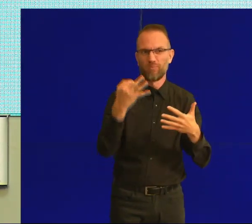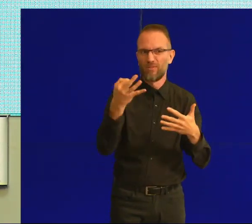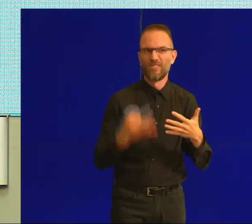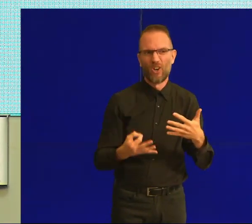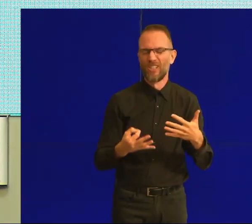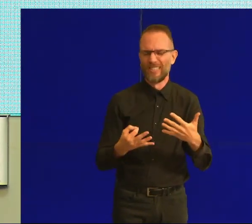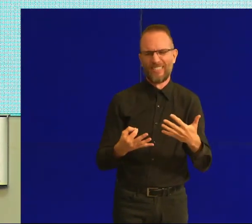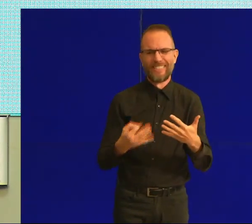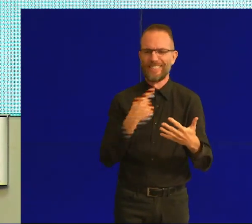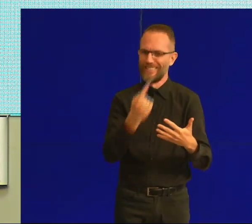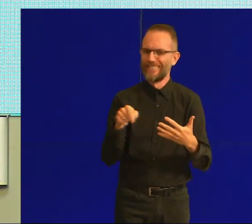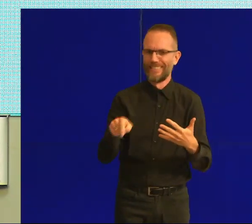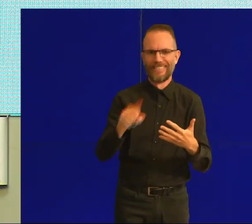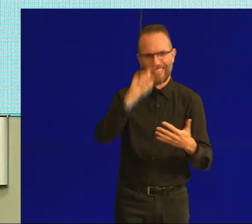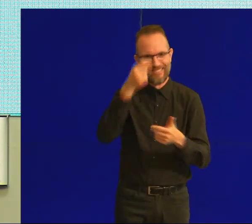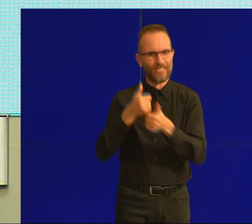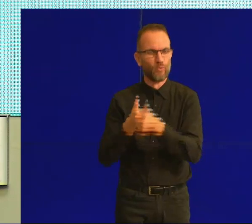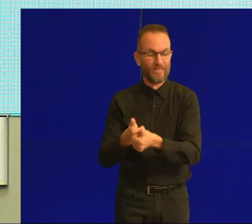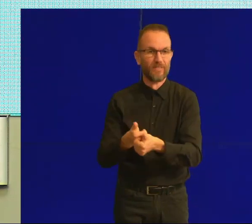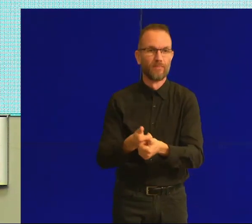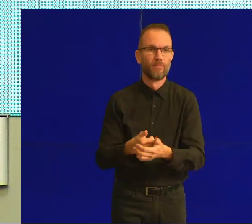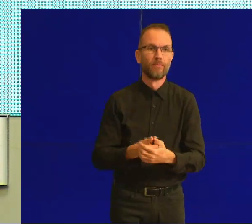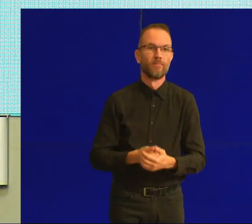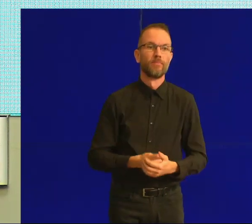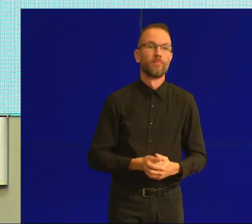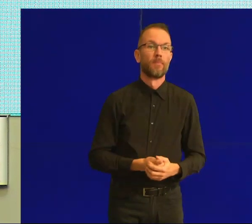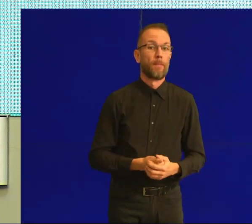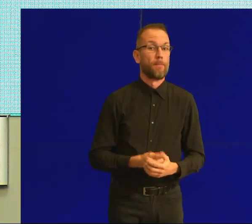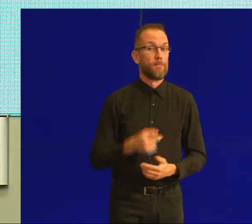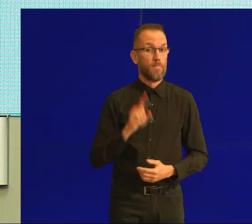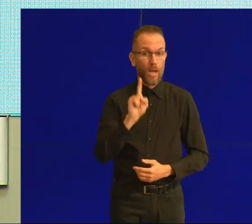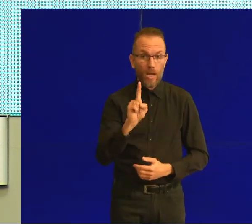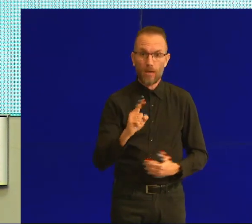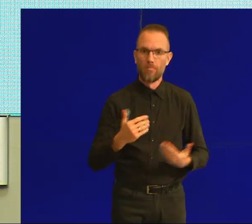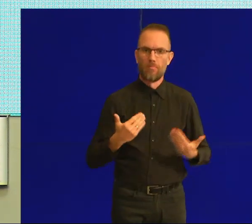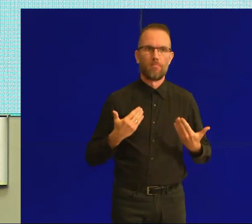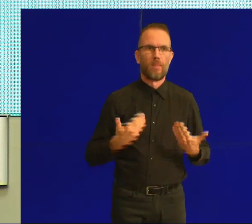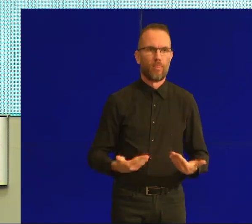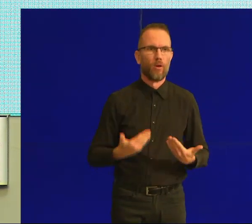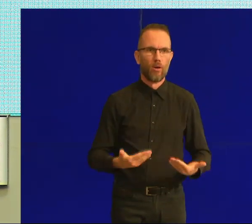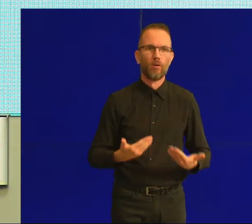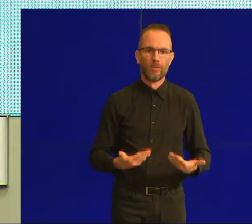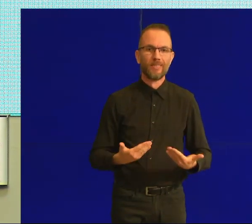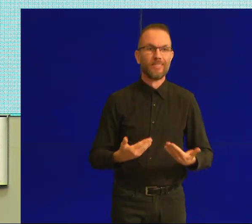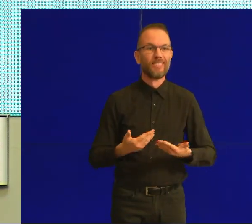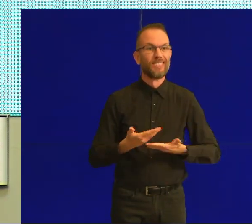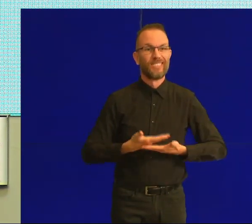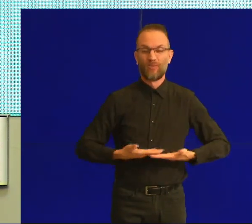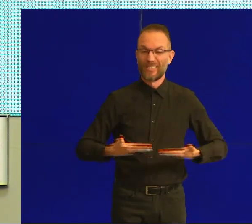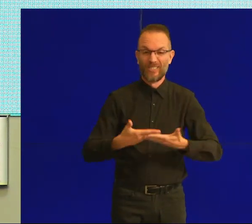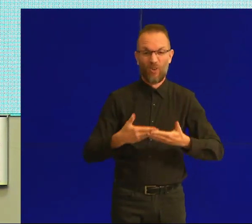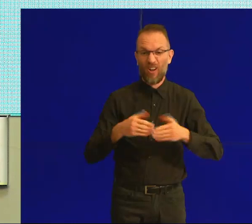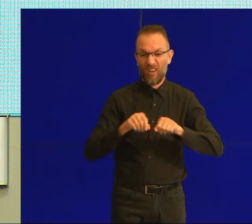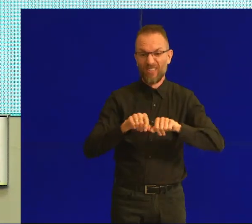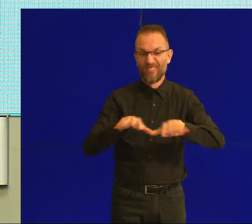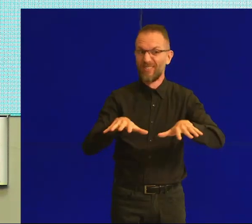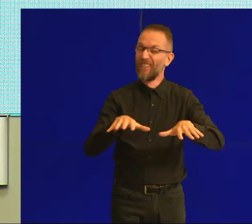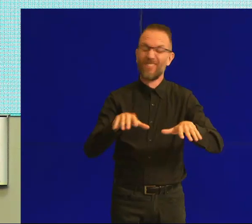actuel de l'évolution de la pandémie de respecter strictement ses conseils d'hygiène de base